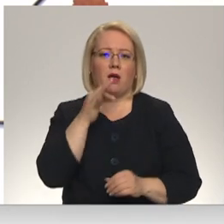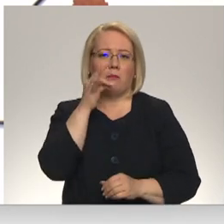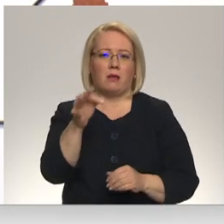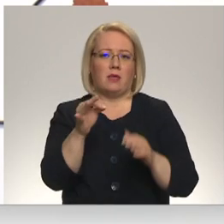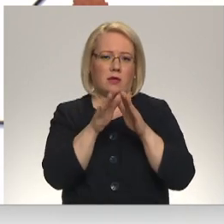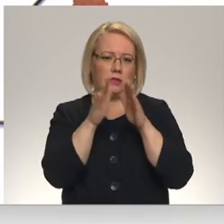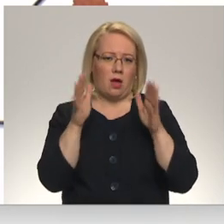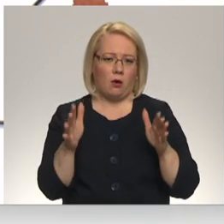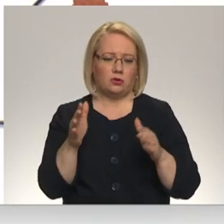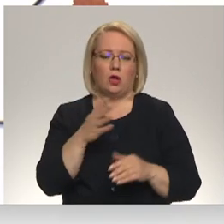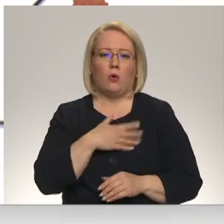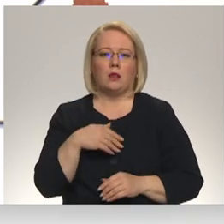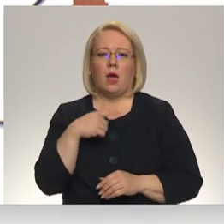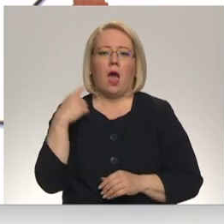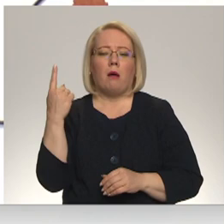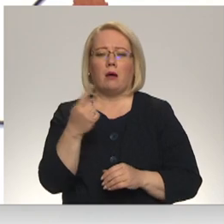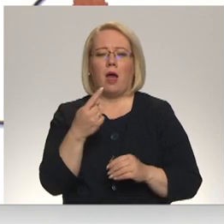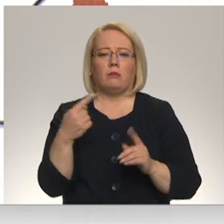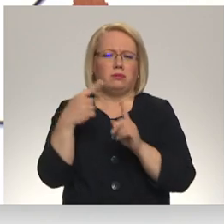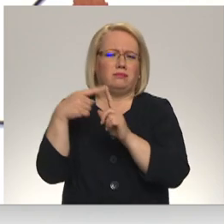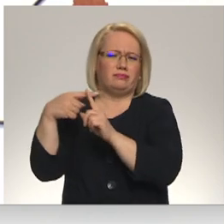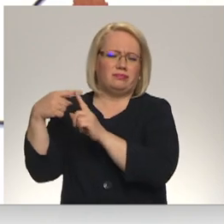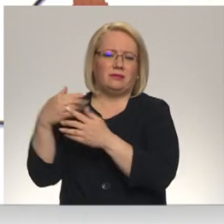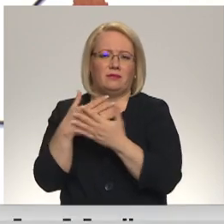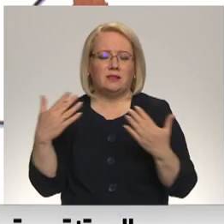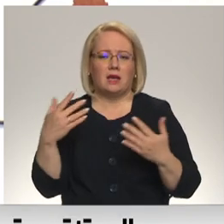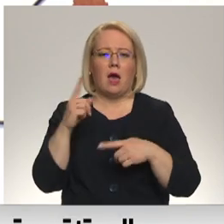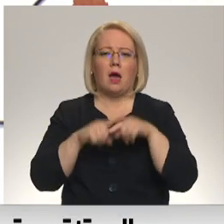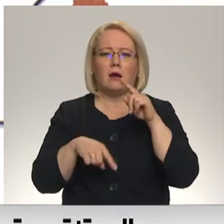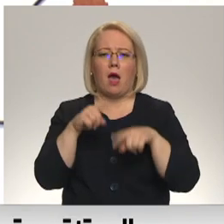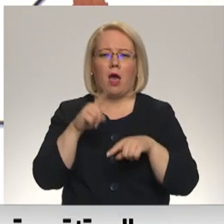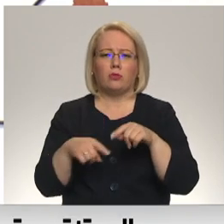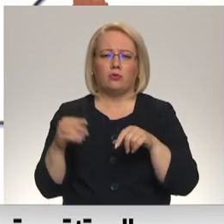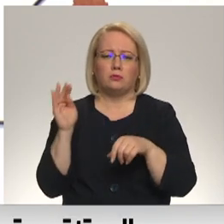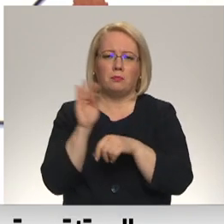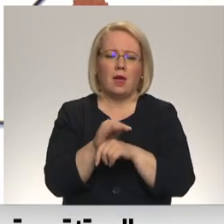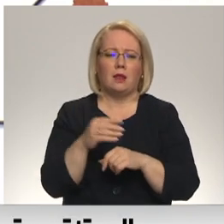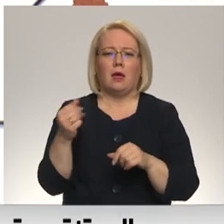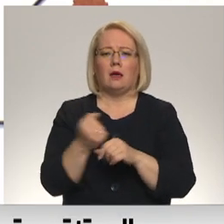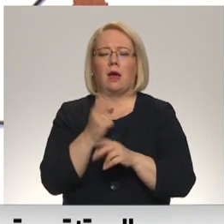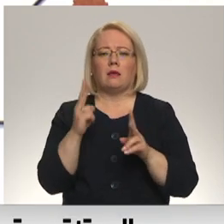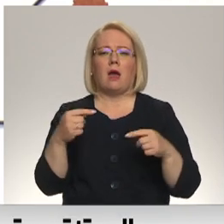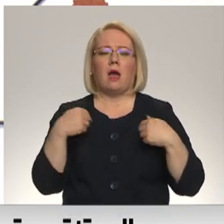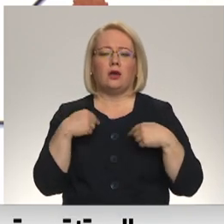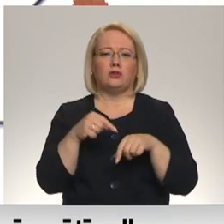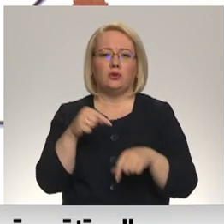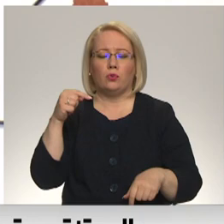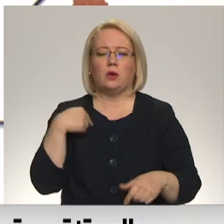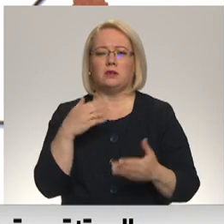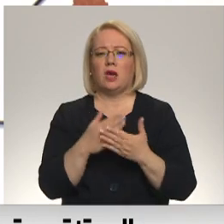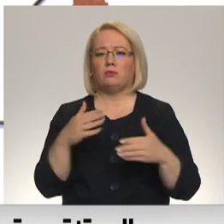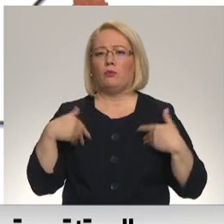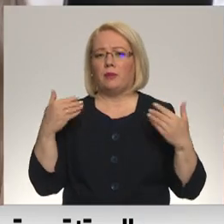daudz jau. Ļoti apkārt var apaudzēt gan savus radurakstus pielikt, gan to, kā es jūtos, es esmu priecīgs, es